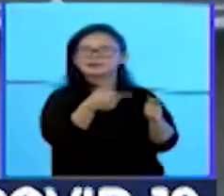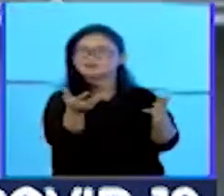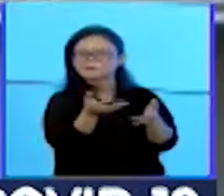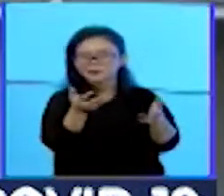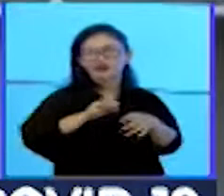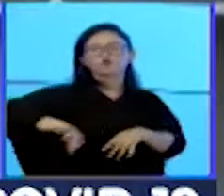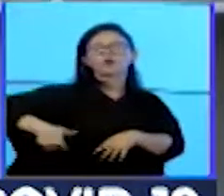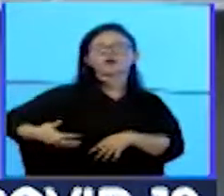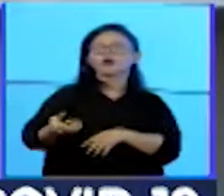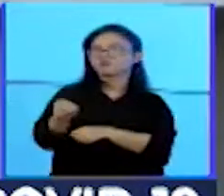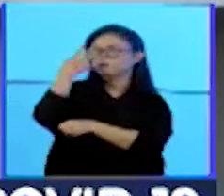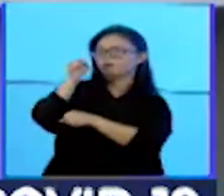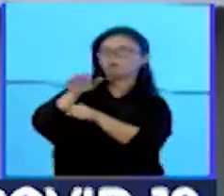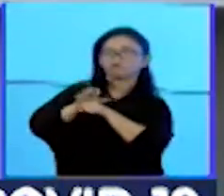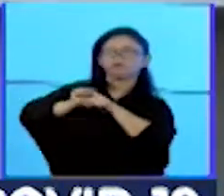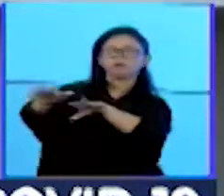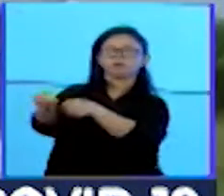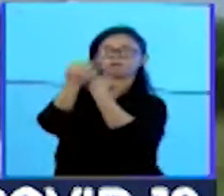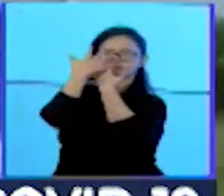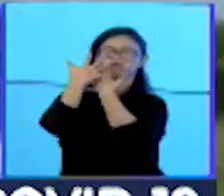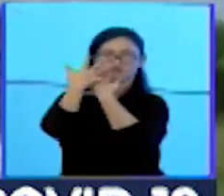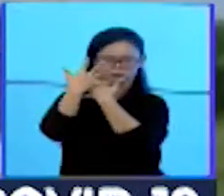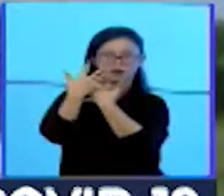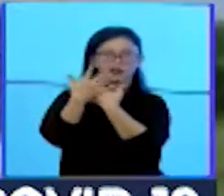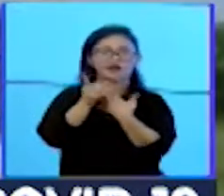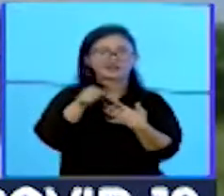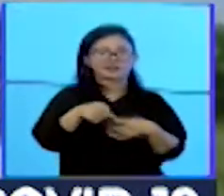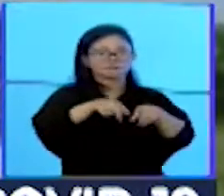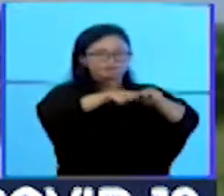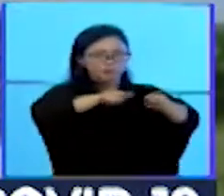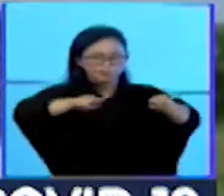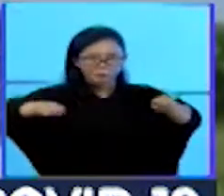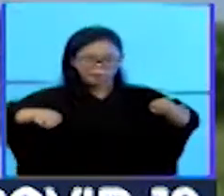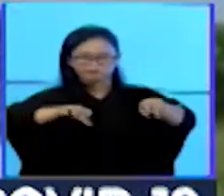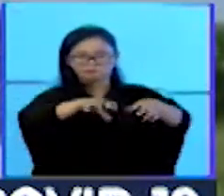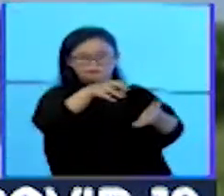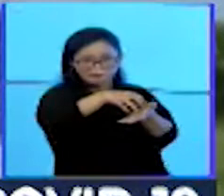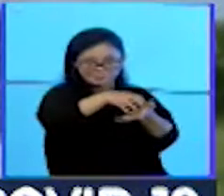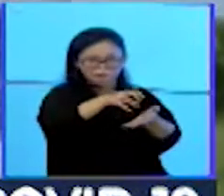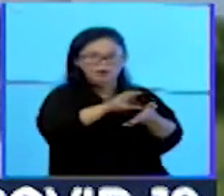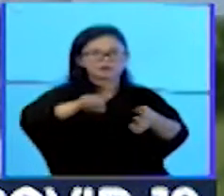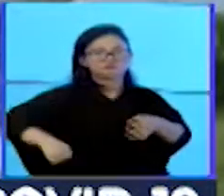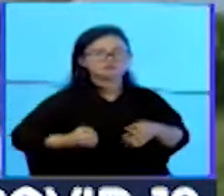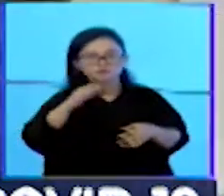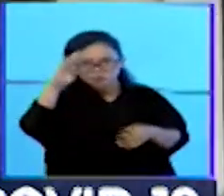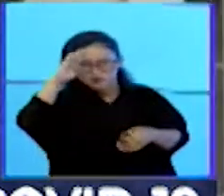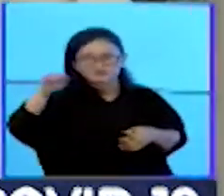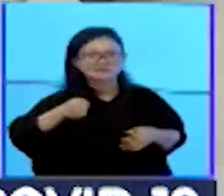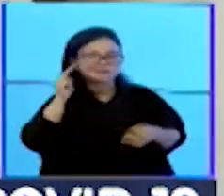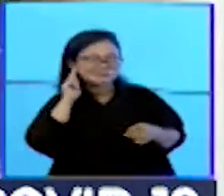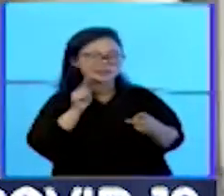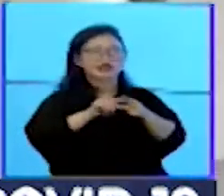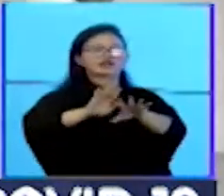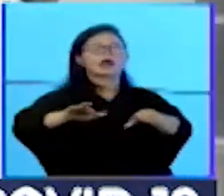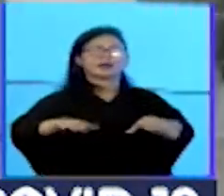klaster keluarga. Di salah satu ruangan, bahkan ada pasien yang tinggal dalam satu rumah, terdiri dari suami, istri, anak, dan